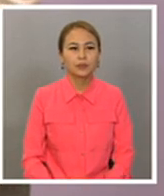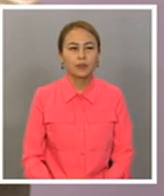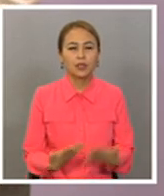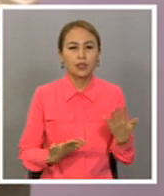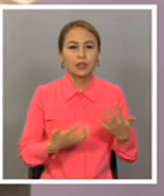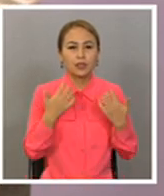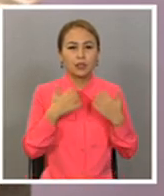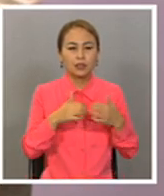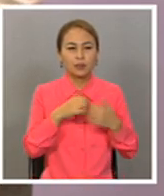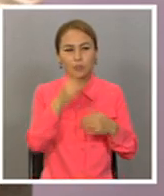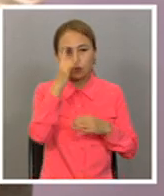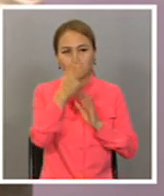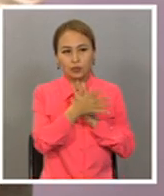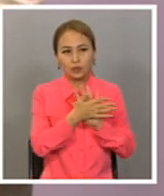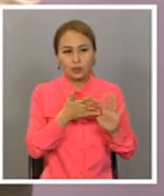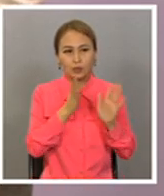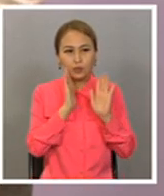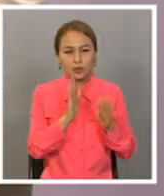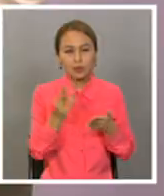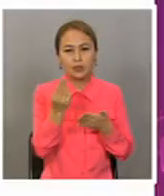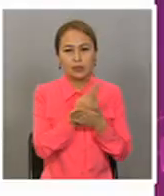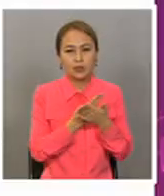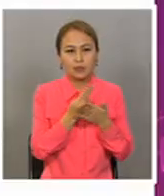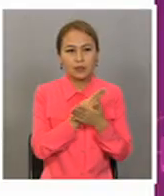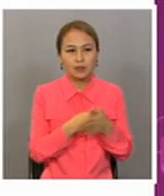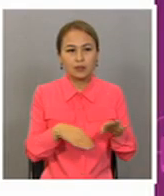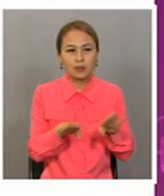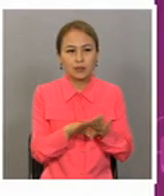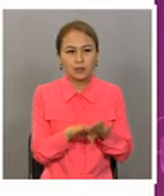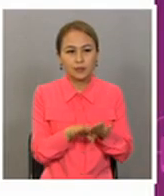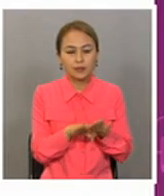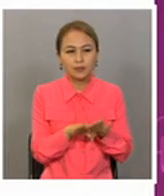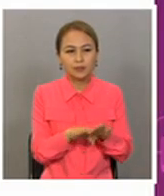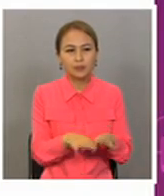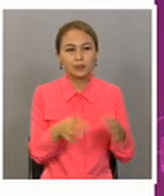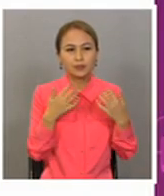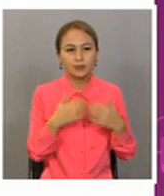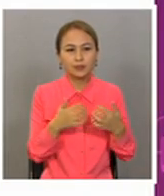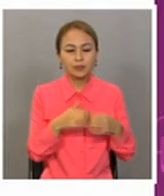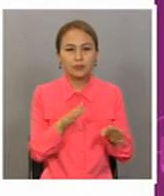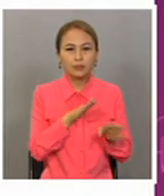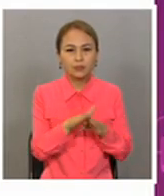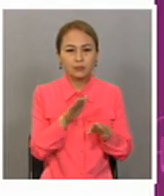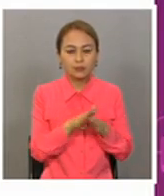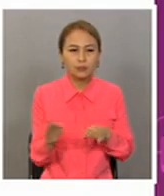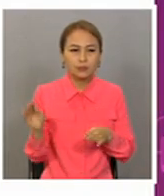болса, есептің сызбасын сызайық. Санды деректермен толықтырамыз.